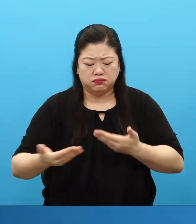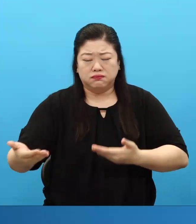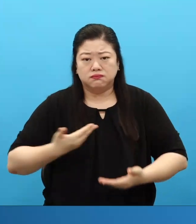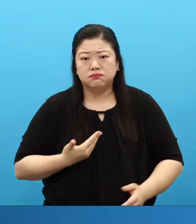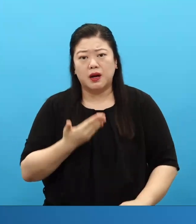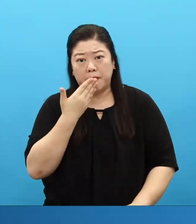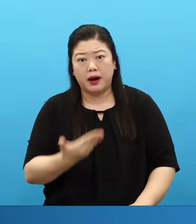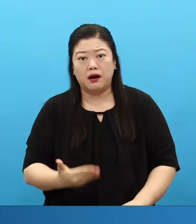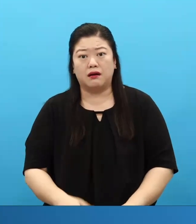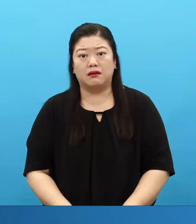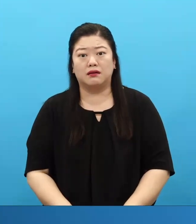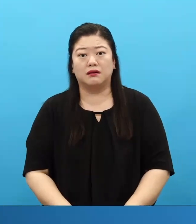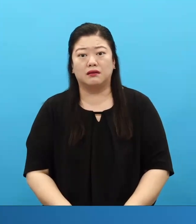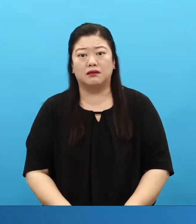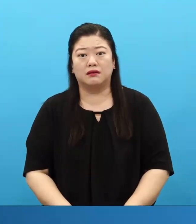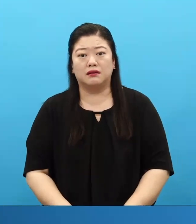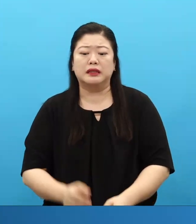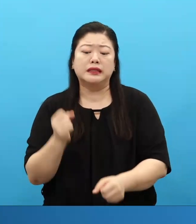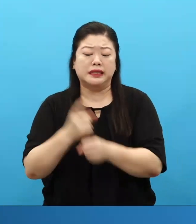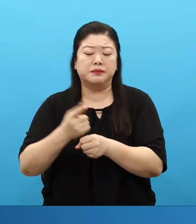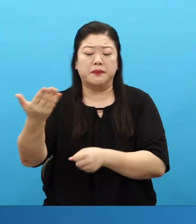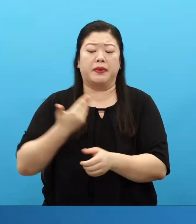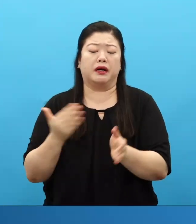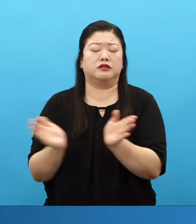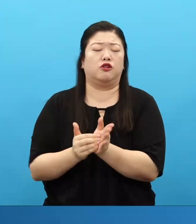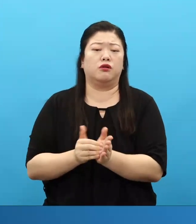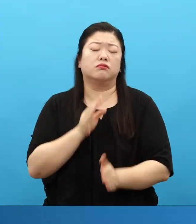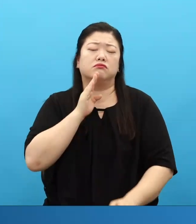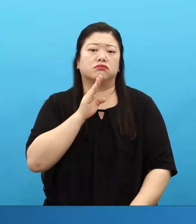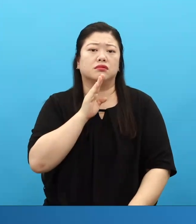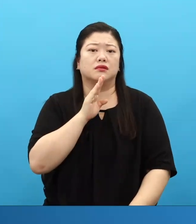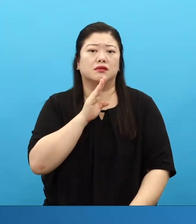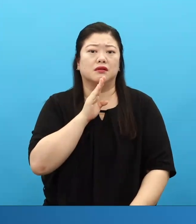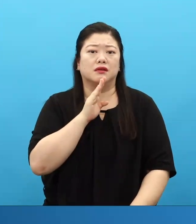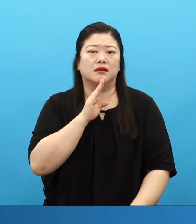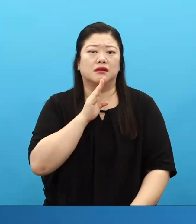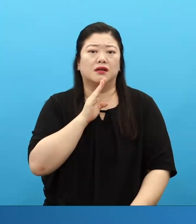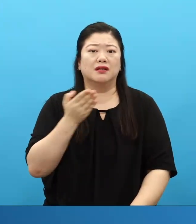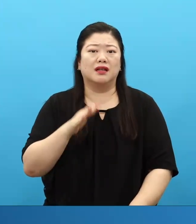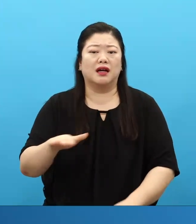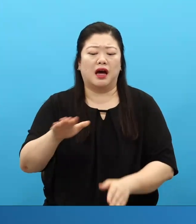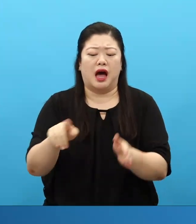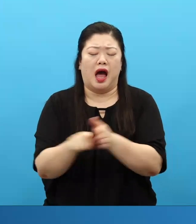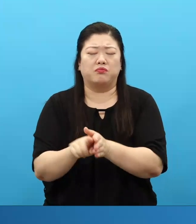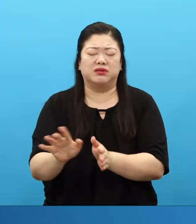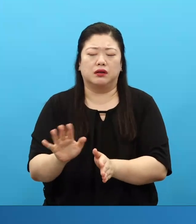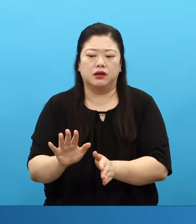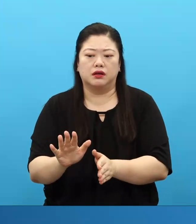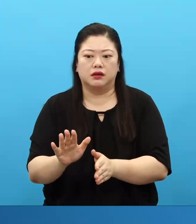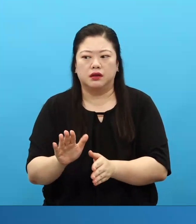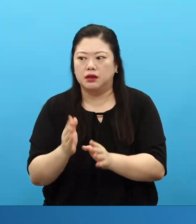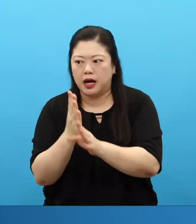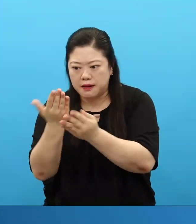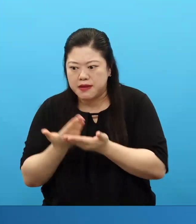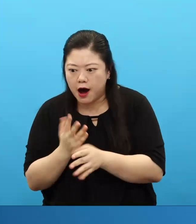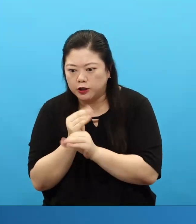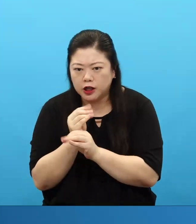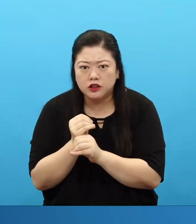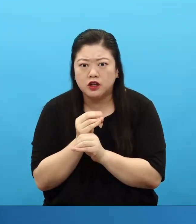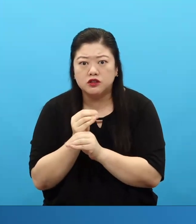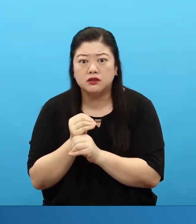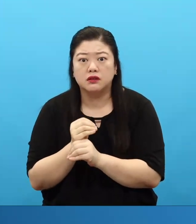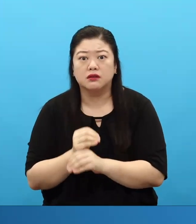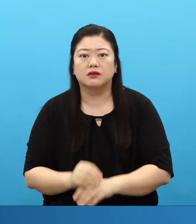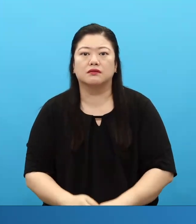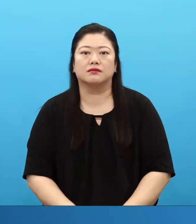이미 받은 줄로 믿으라. That is not the incorrect covenant, but if we're holding on to the correct covenant, believe that you have 여러분 already 교회에 received 위기가 it. 왔는데 여러분 헌신을 시작했다. 이미 받은